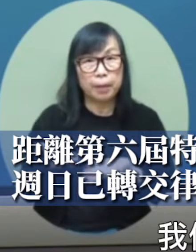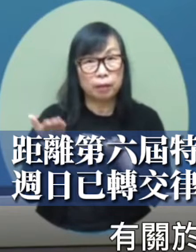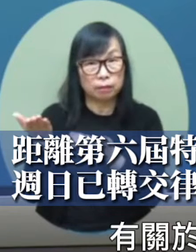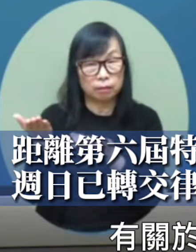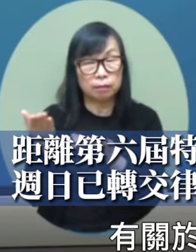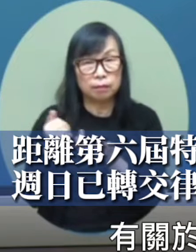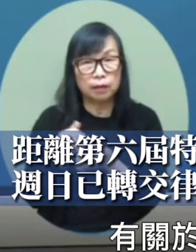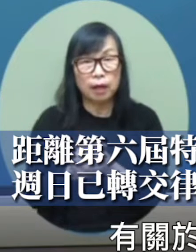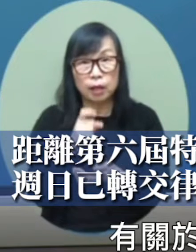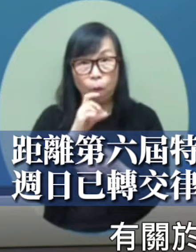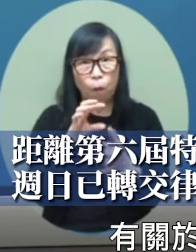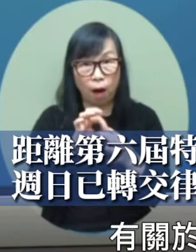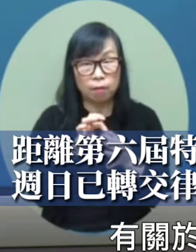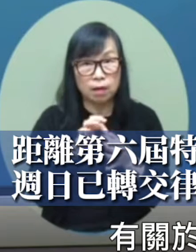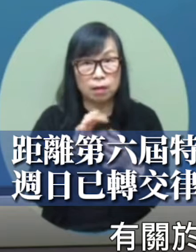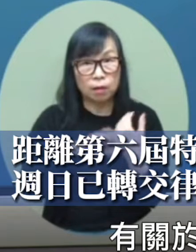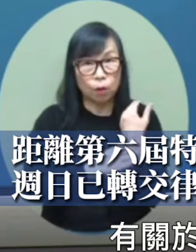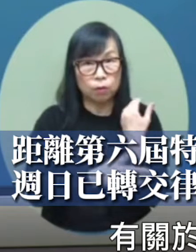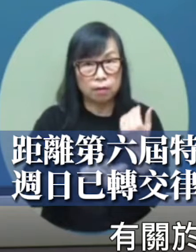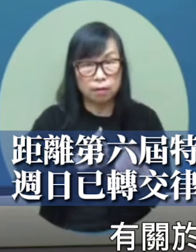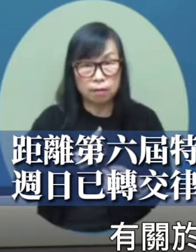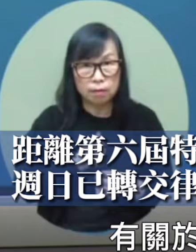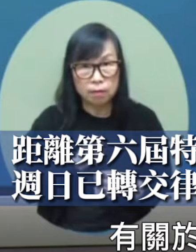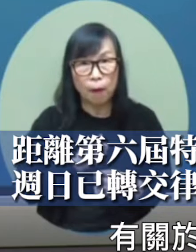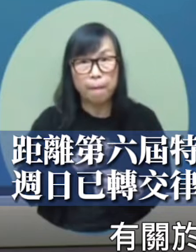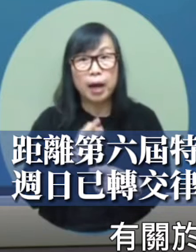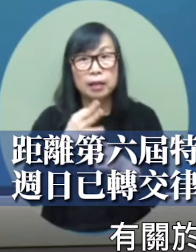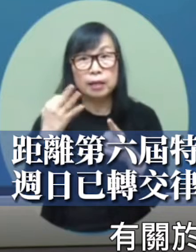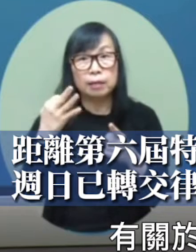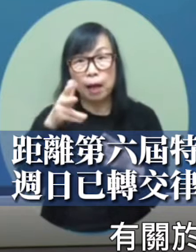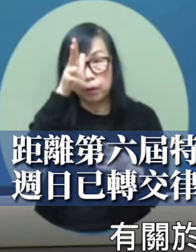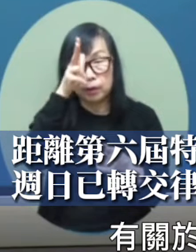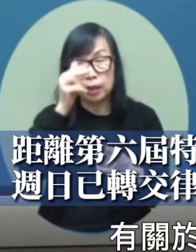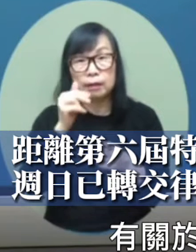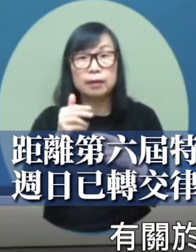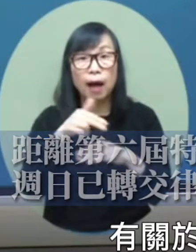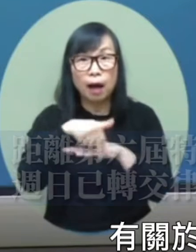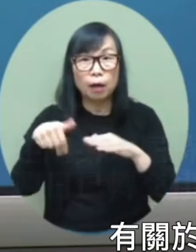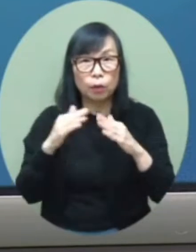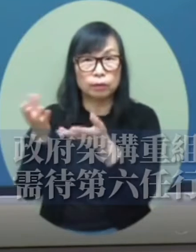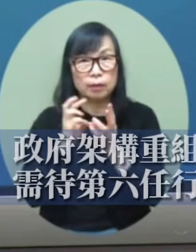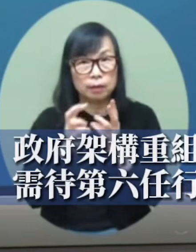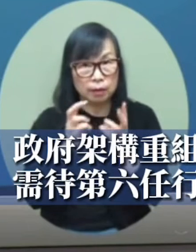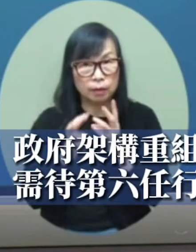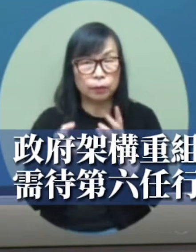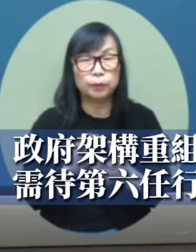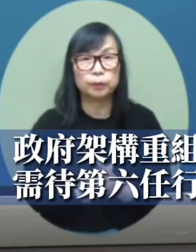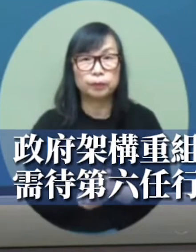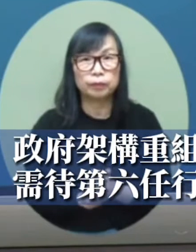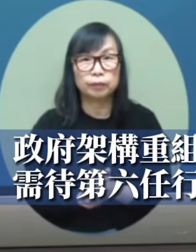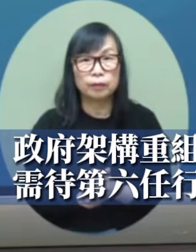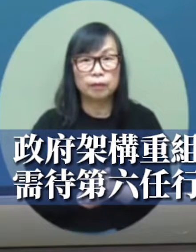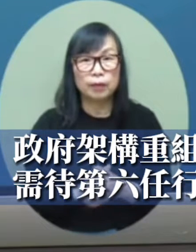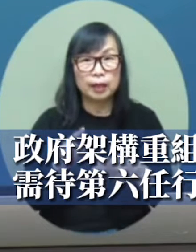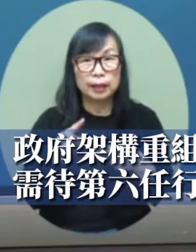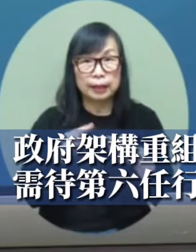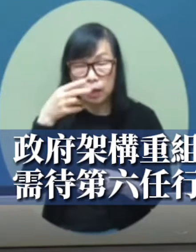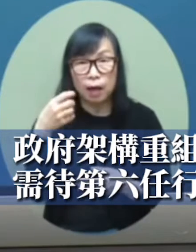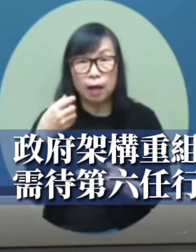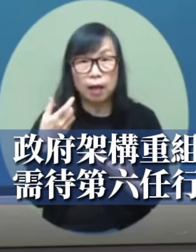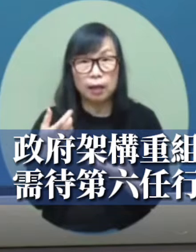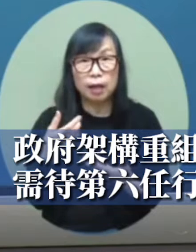一步有關於嚟自律政司同埋十三個政策局提供嘅資料。第二個要交涉的工